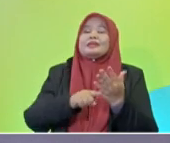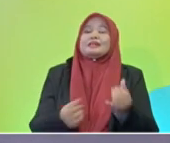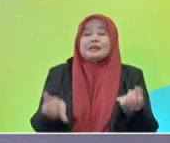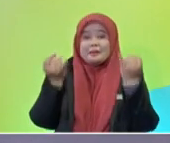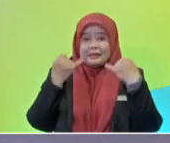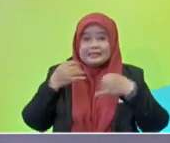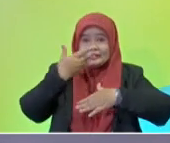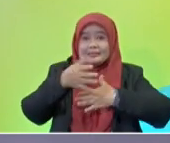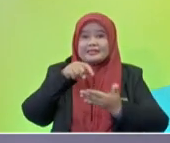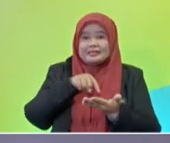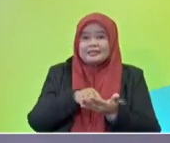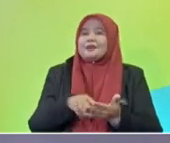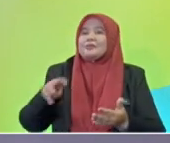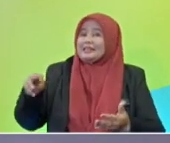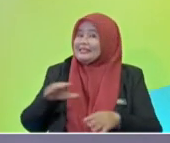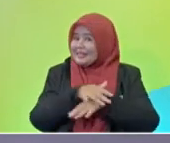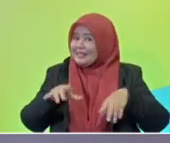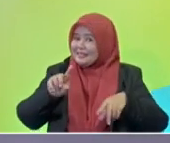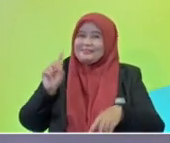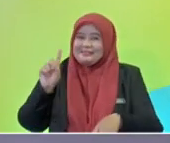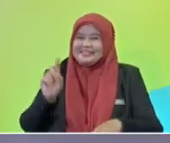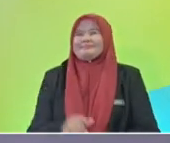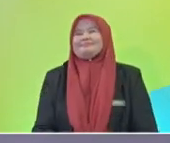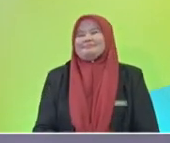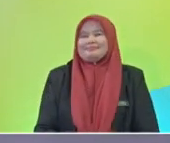semula selepas ini murid-murid jangan ke